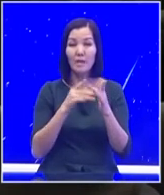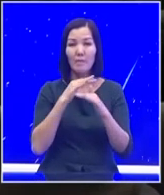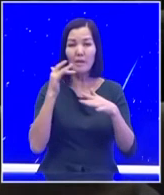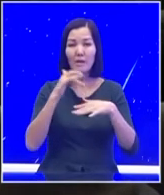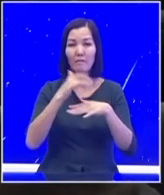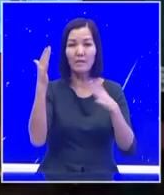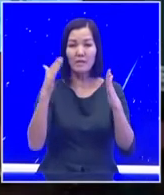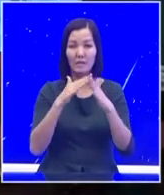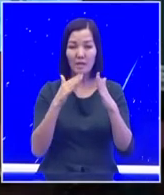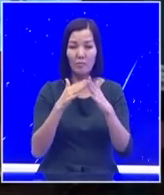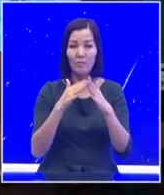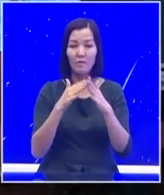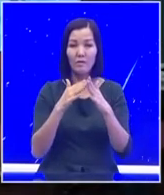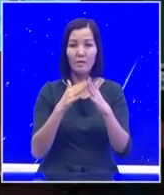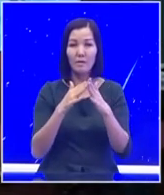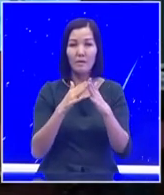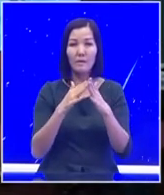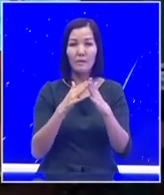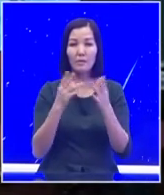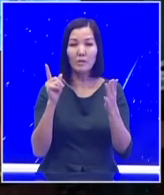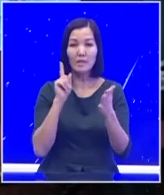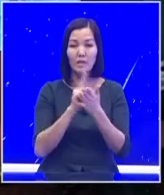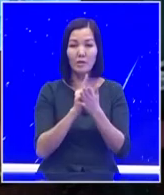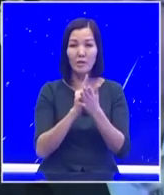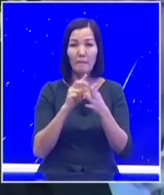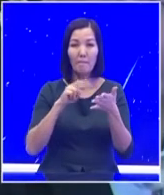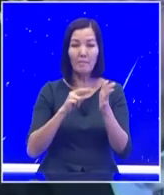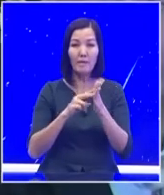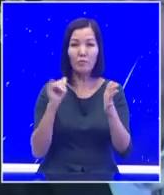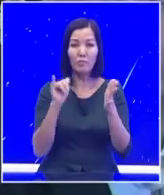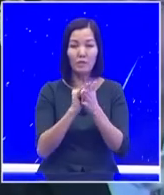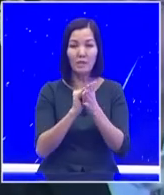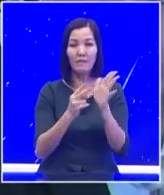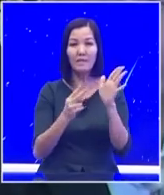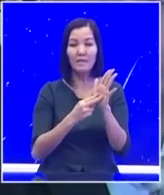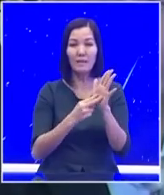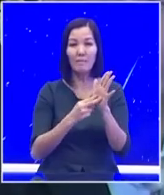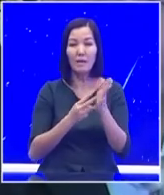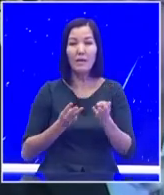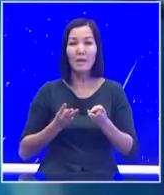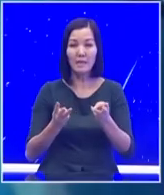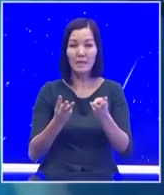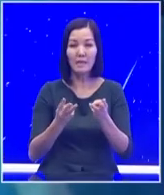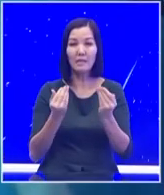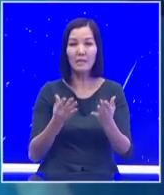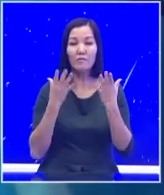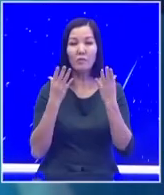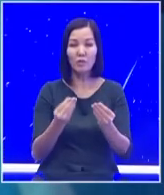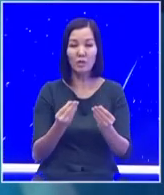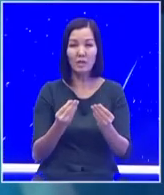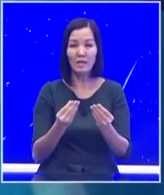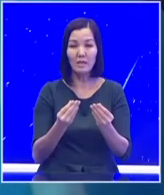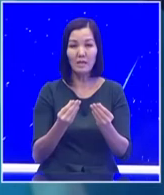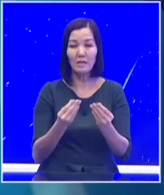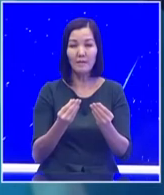многоквартирных жилых домов. Мы туда должны по плану установить 7 модульных котельных. На сегодняшний день